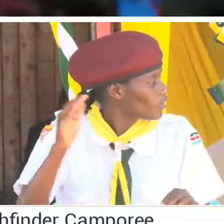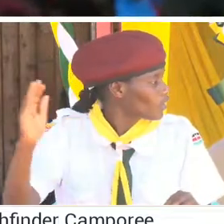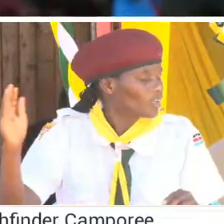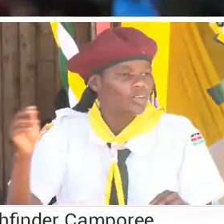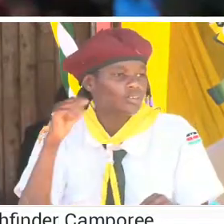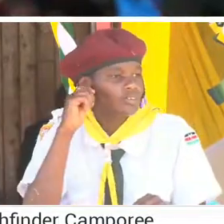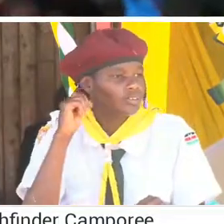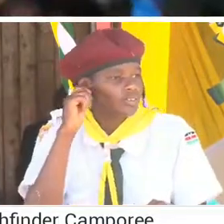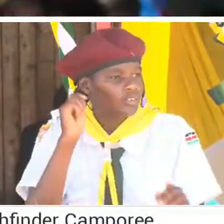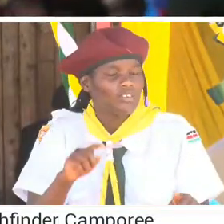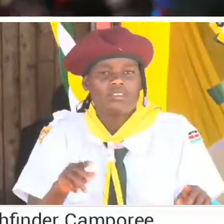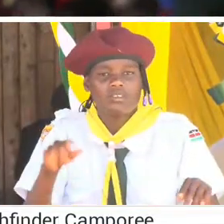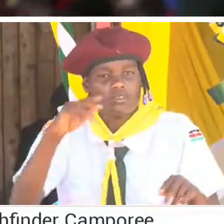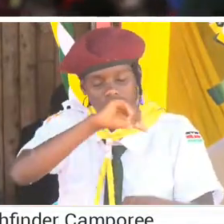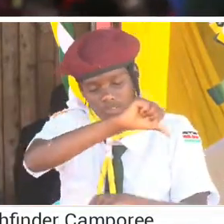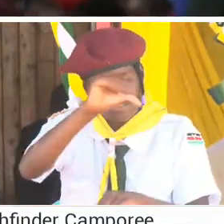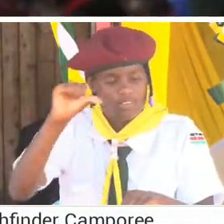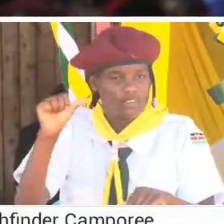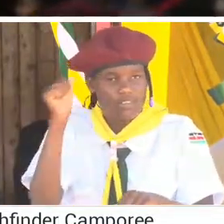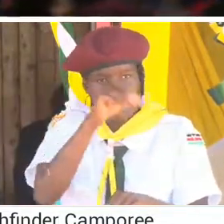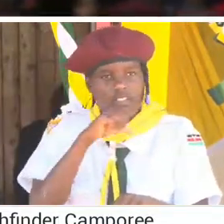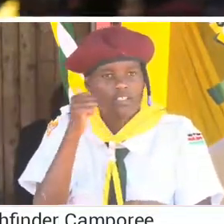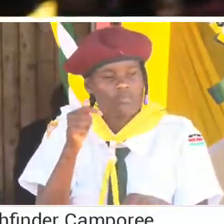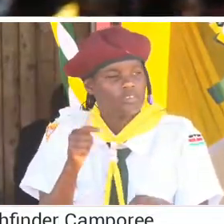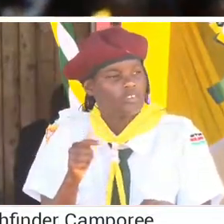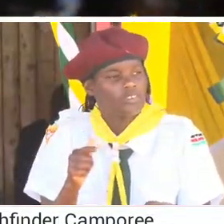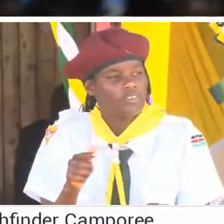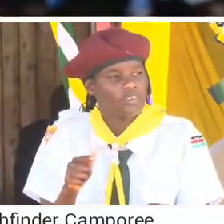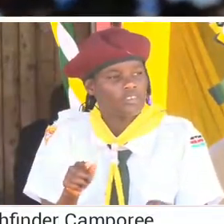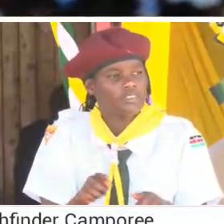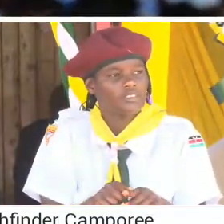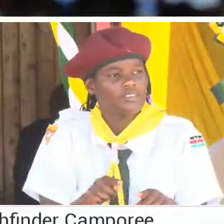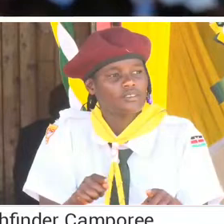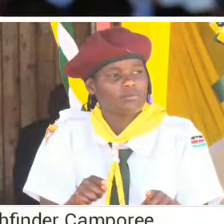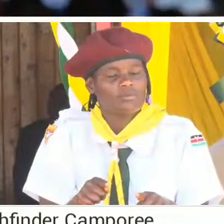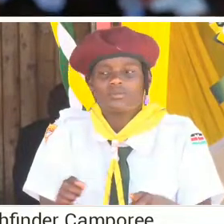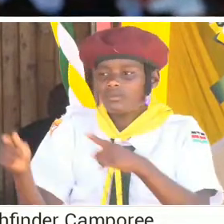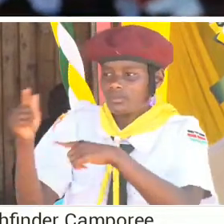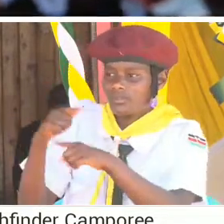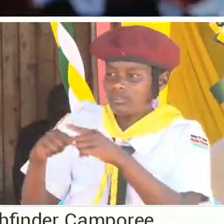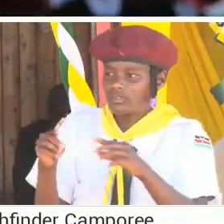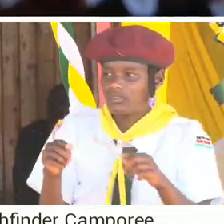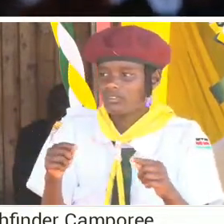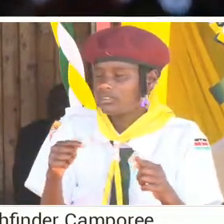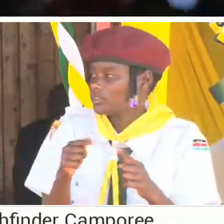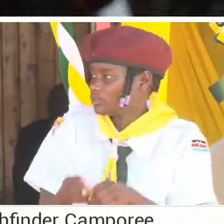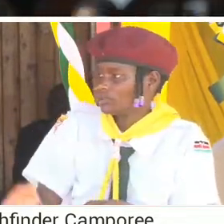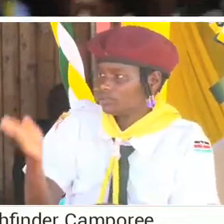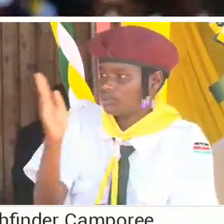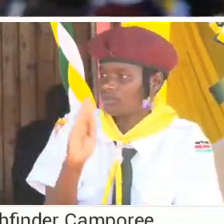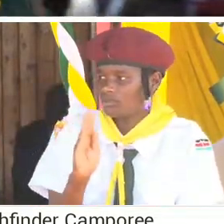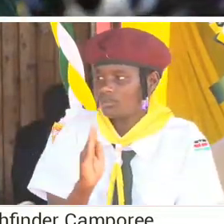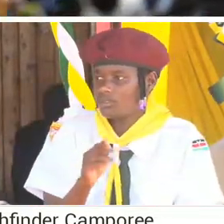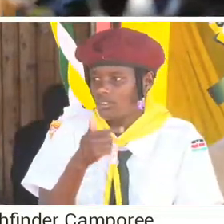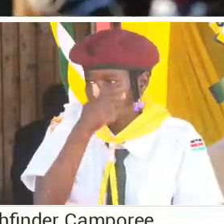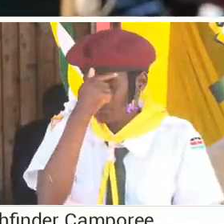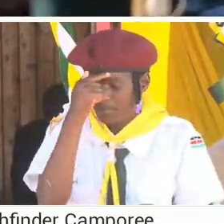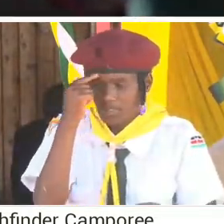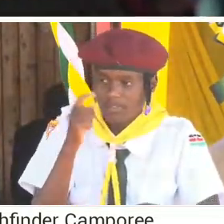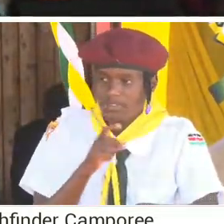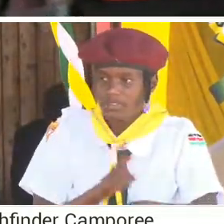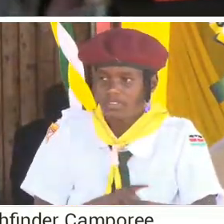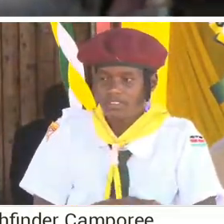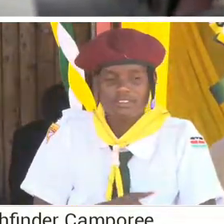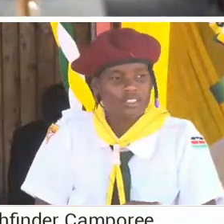Kenya. Nye watu wa Afrika. Nye watu wa mcheni Mungu na kumtukuza. Kwa maana saa ya hukumu yake. Kwa